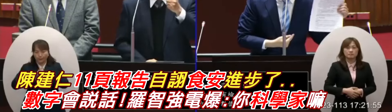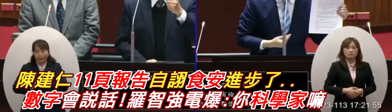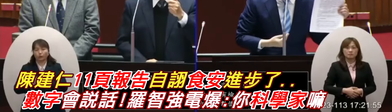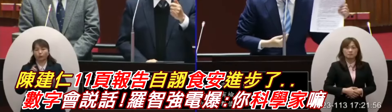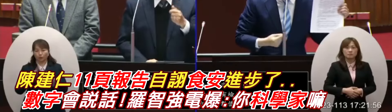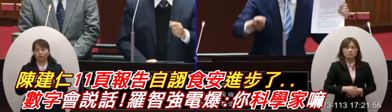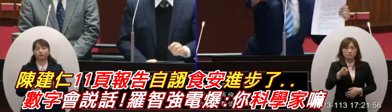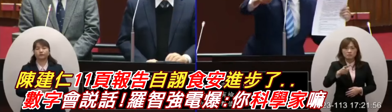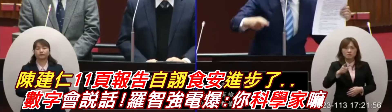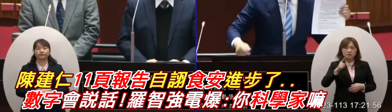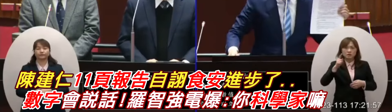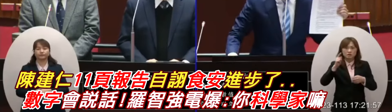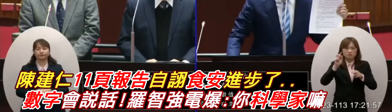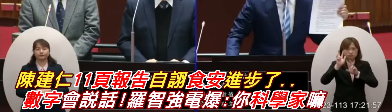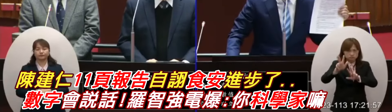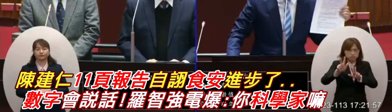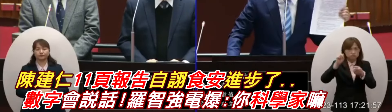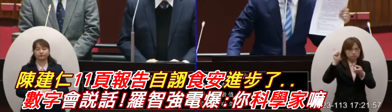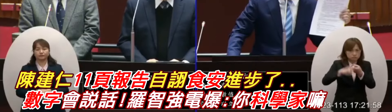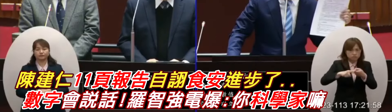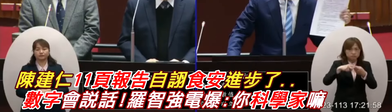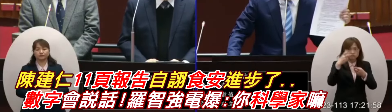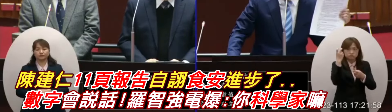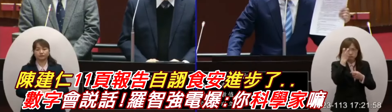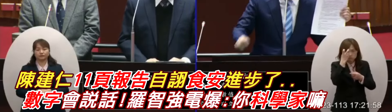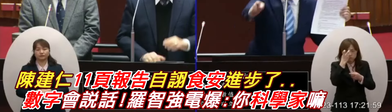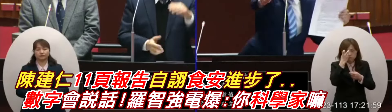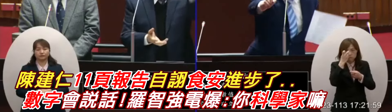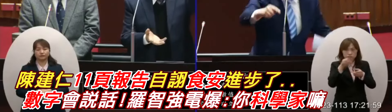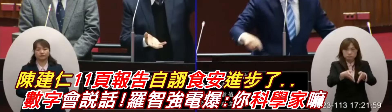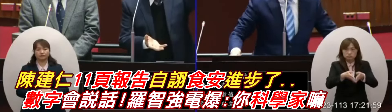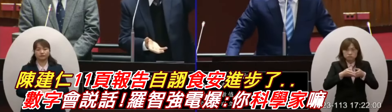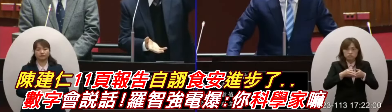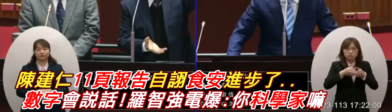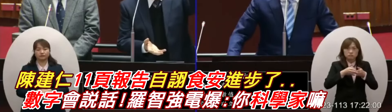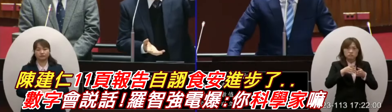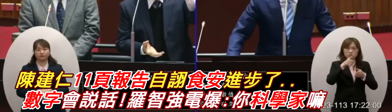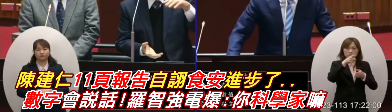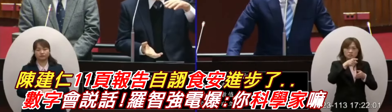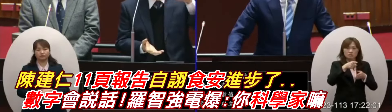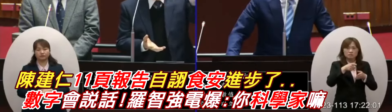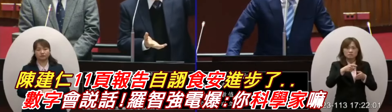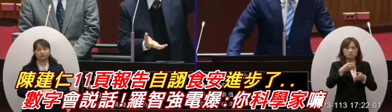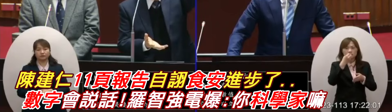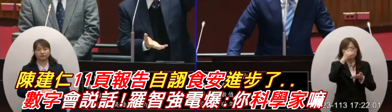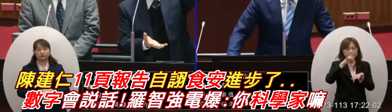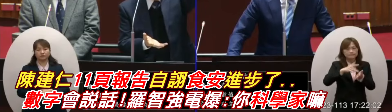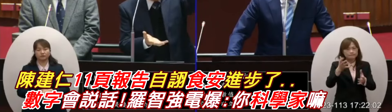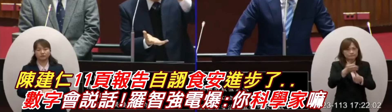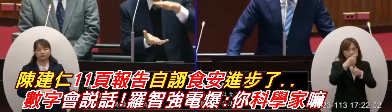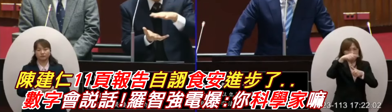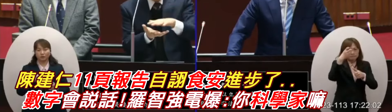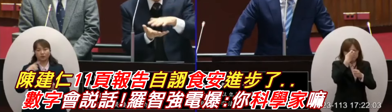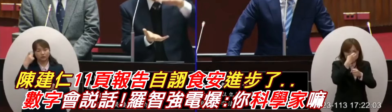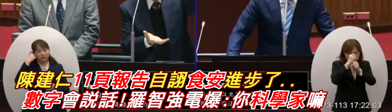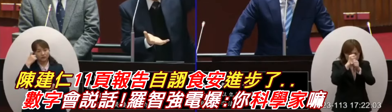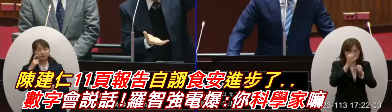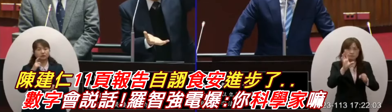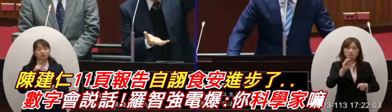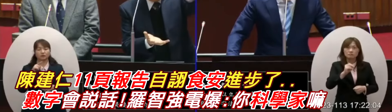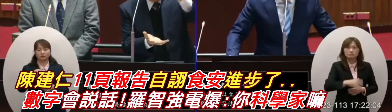你的正确，你的专业规定都还没看，你现在都讲它不正确。你是我只问食药署有没有去检验。 我的意思是